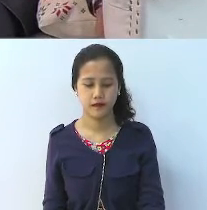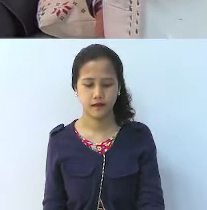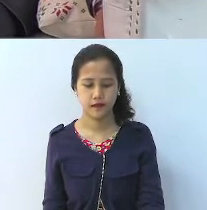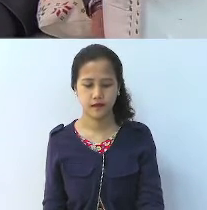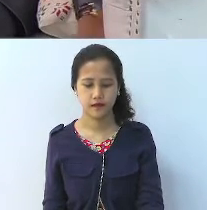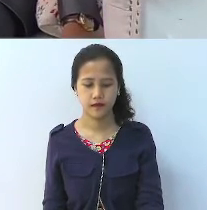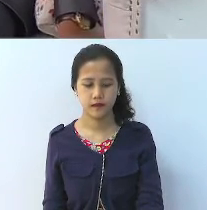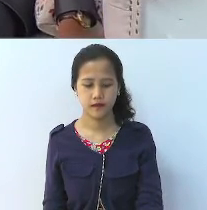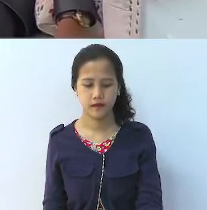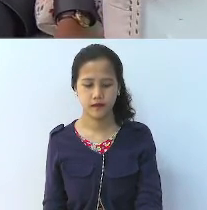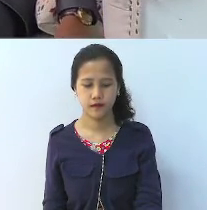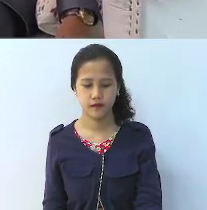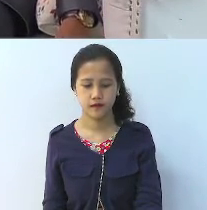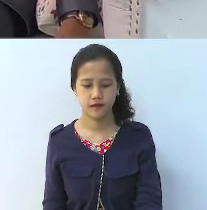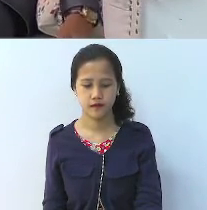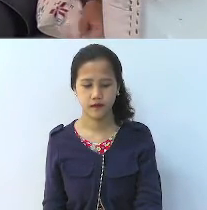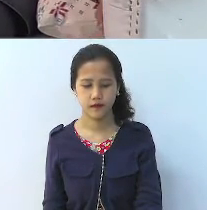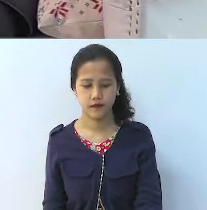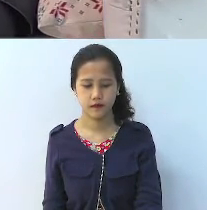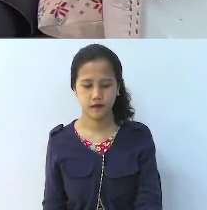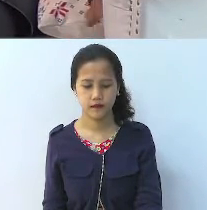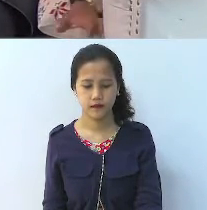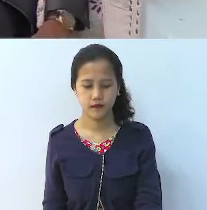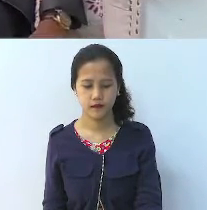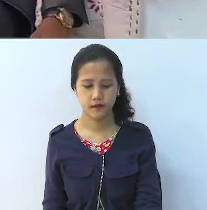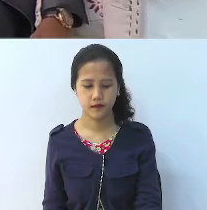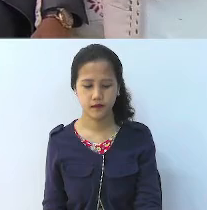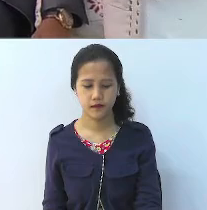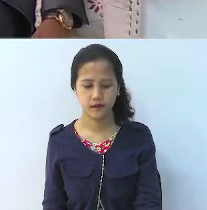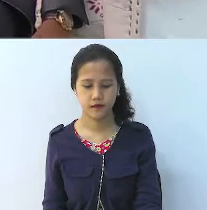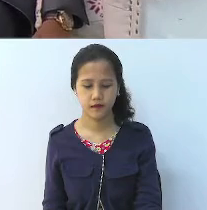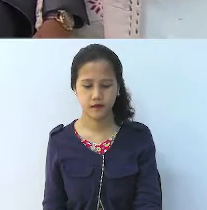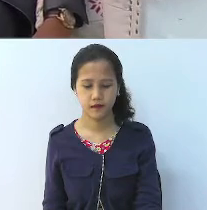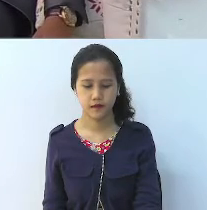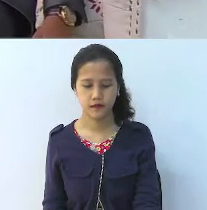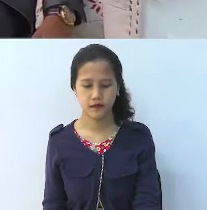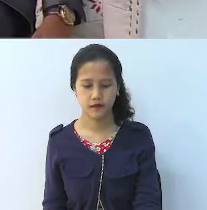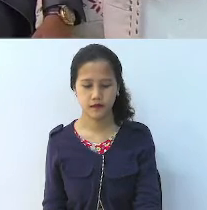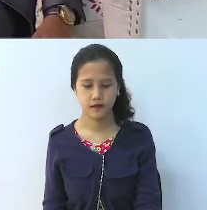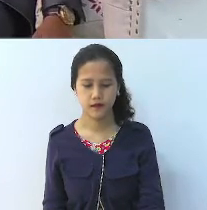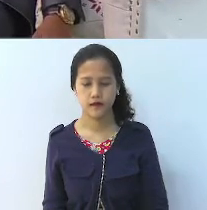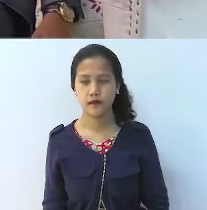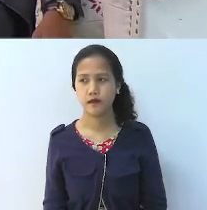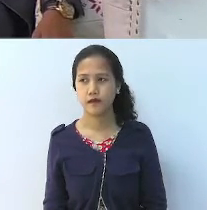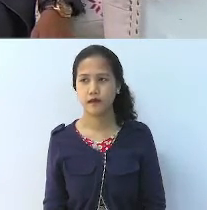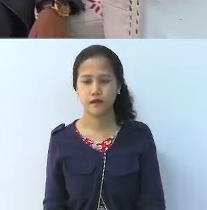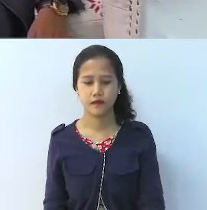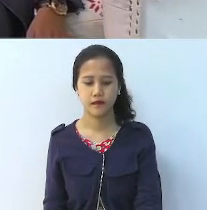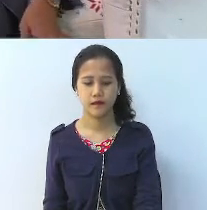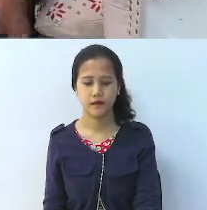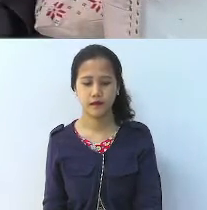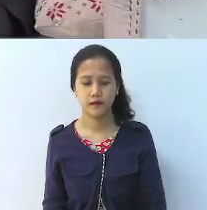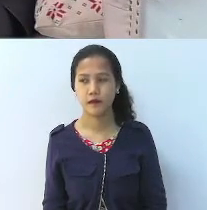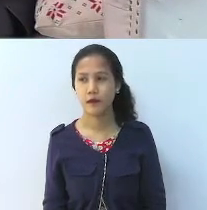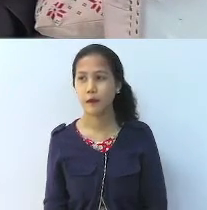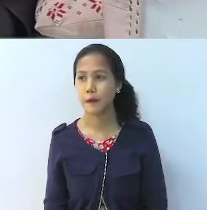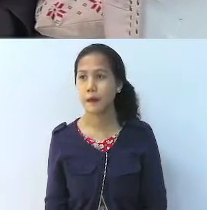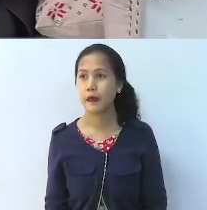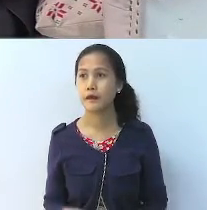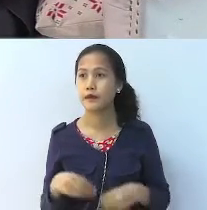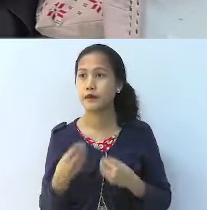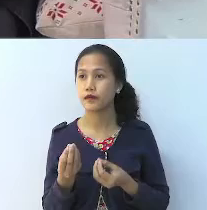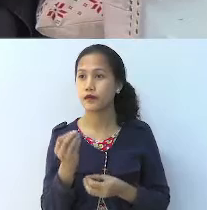magbigay ng isang kos o sanhi ng TMD. Ayan, oh. Anim yata